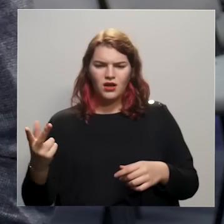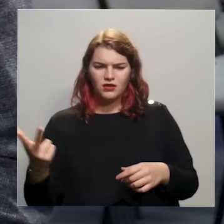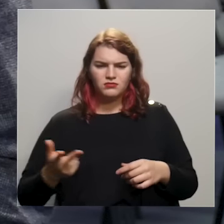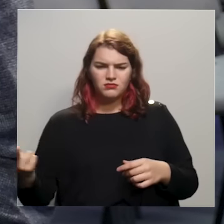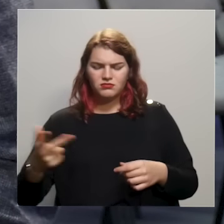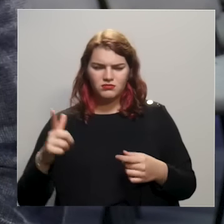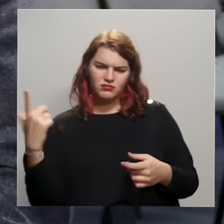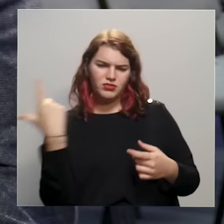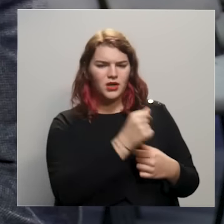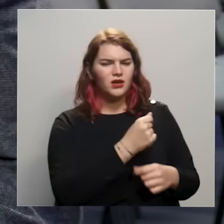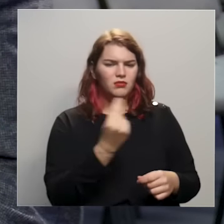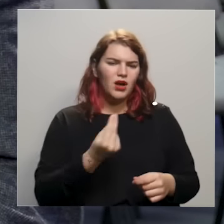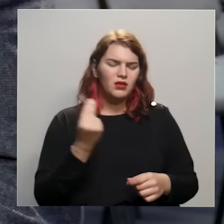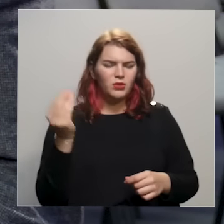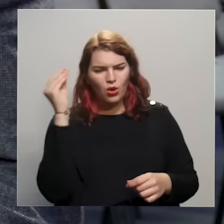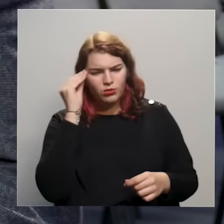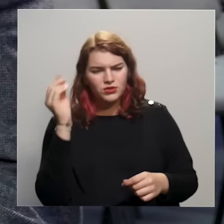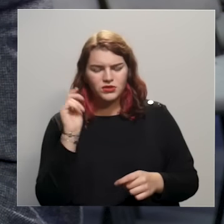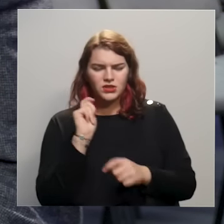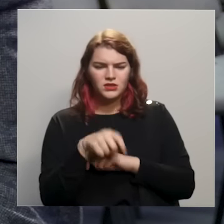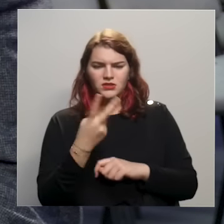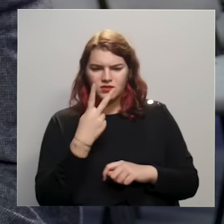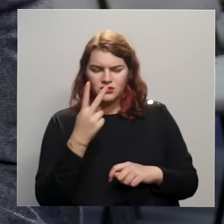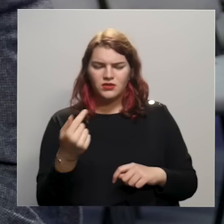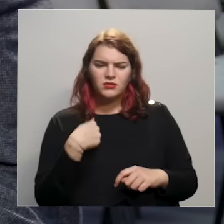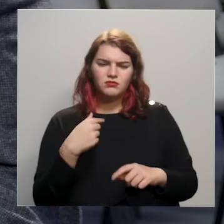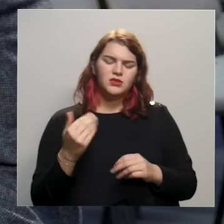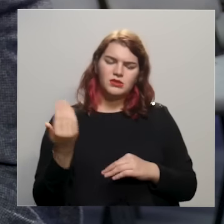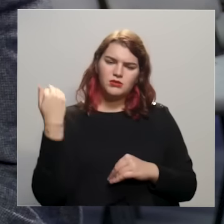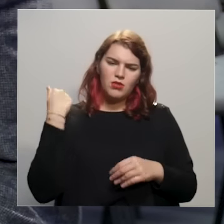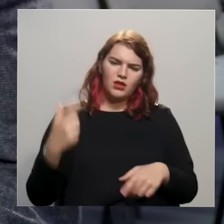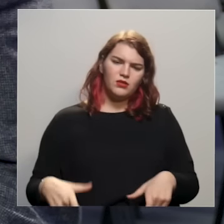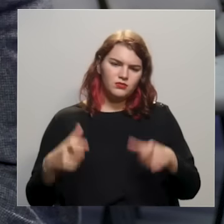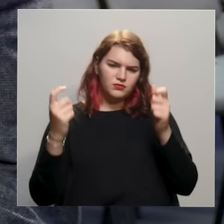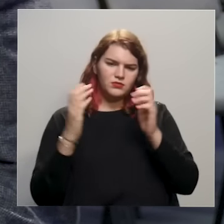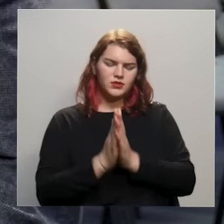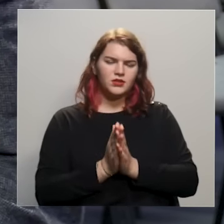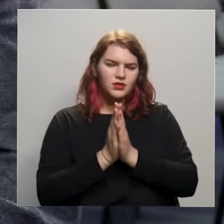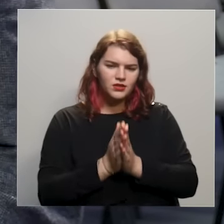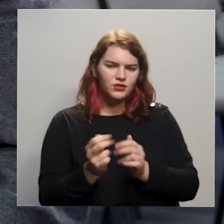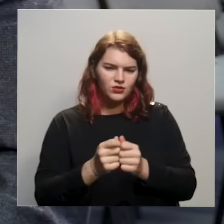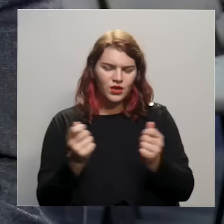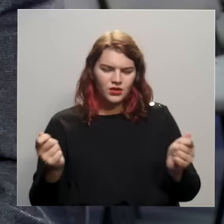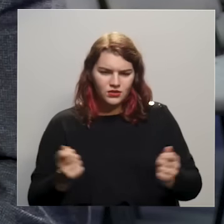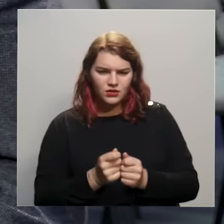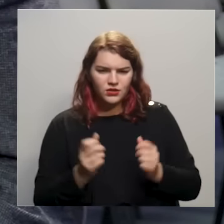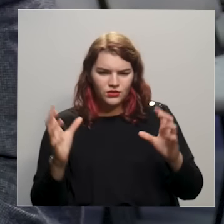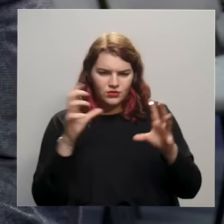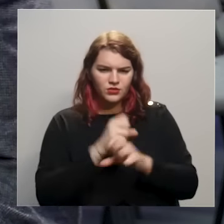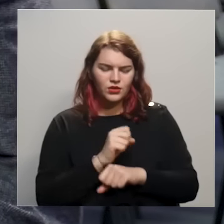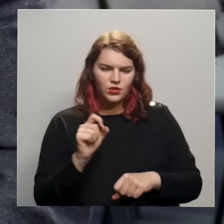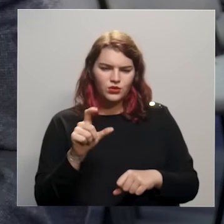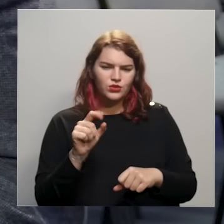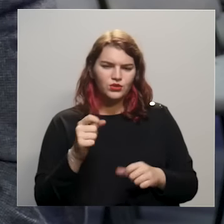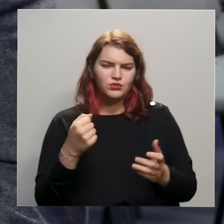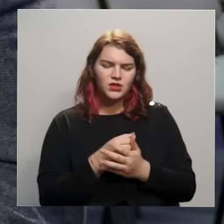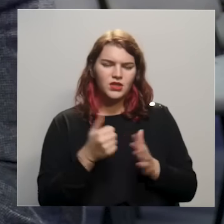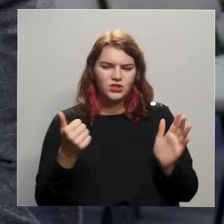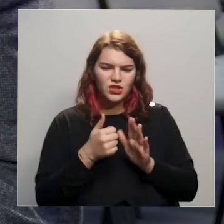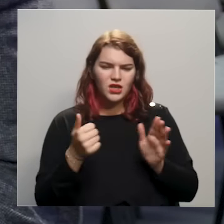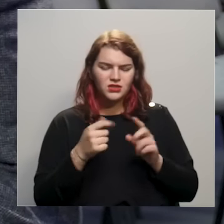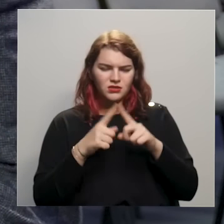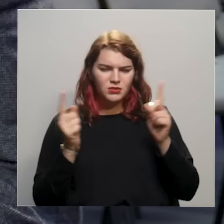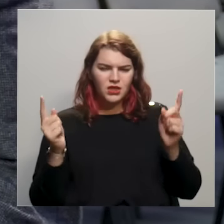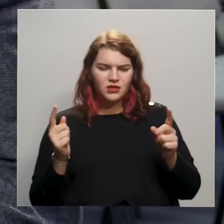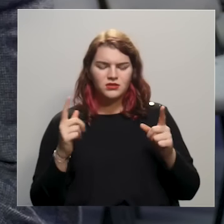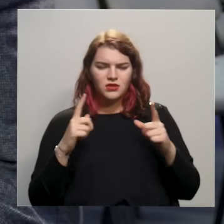vadă copiii. Sau s-a dus în spatele blocului și s-a rugat toată noaptea, era 12 până la 6 dimineața,